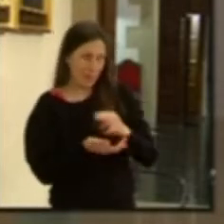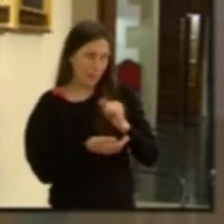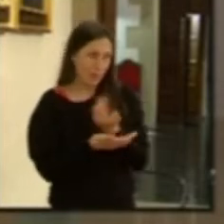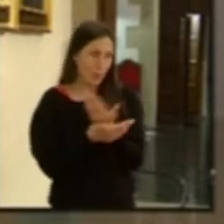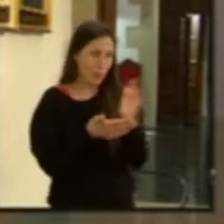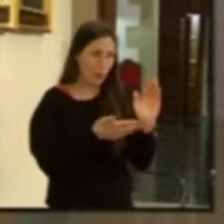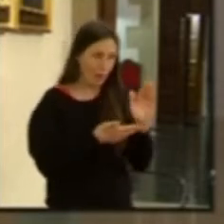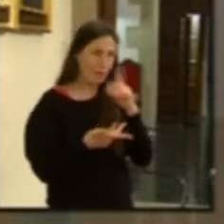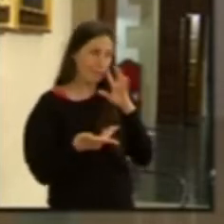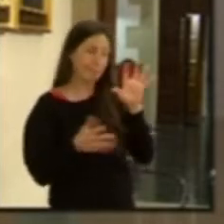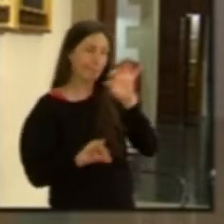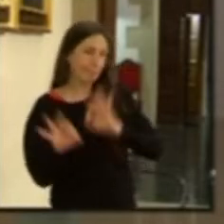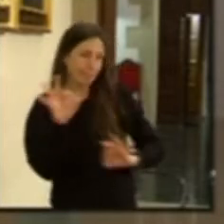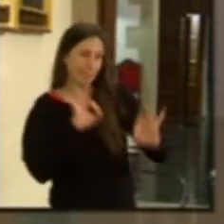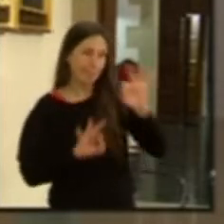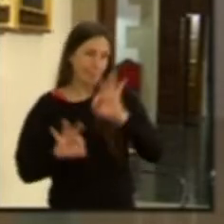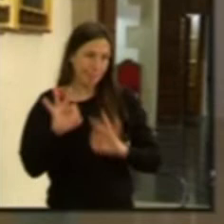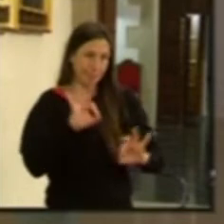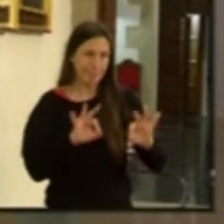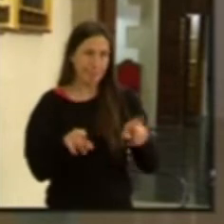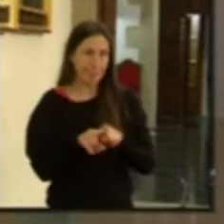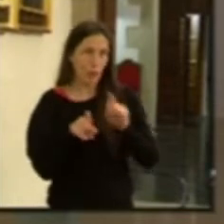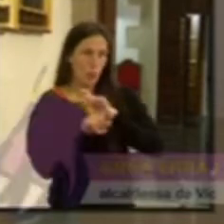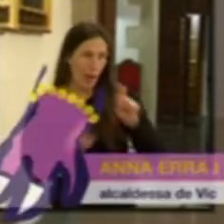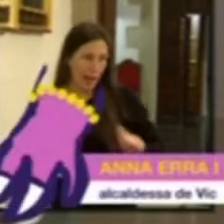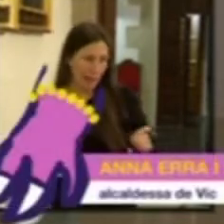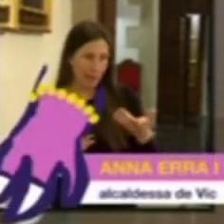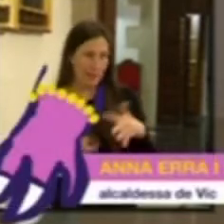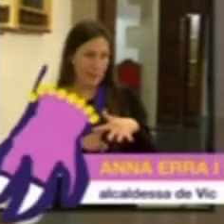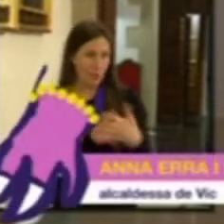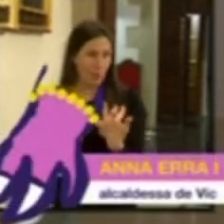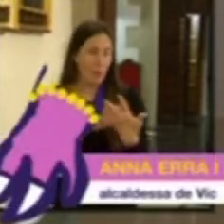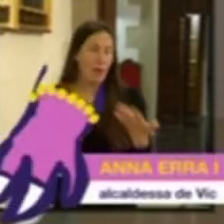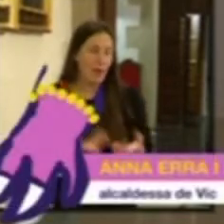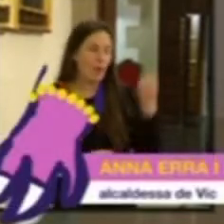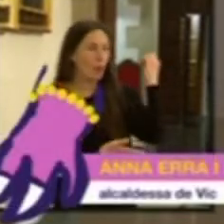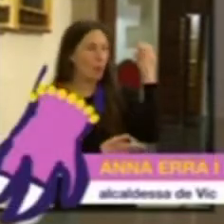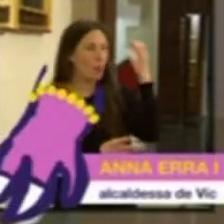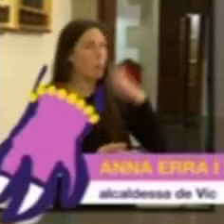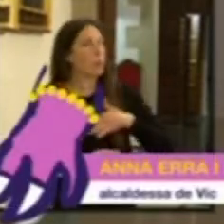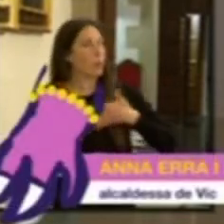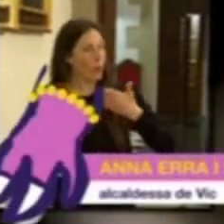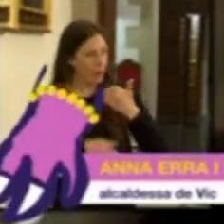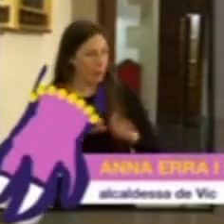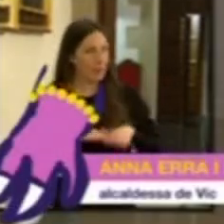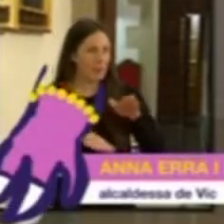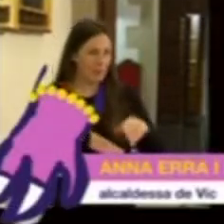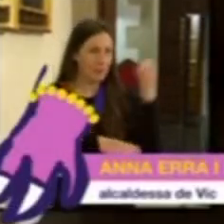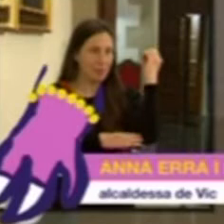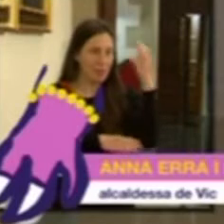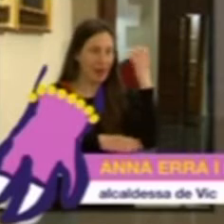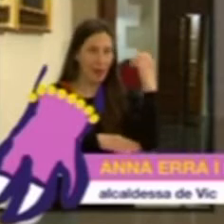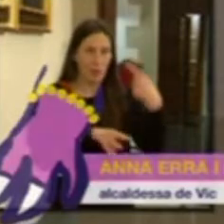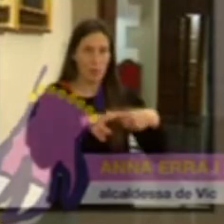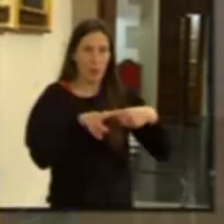de la situació que estem vivint, avui estem contents de poder fer doncs, aquest pregó del Mercat del Ram, perquè vol dir que la ciutat doncs, la